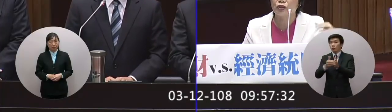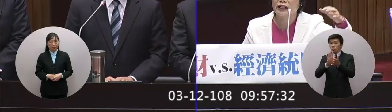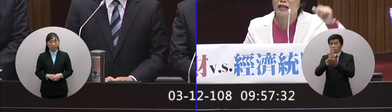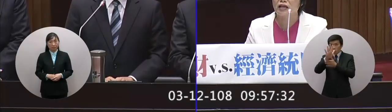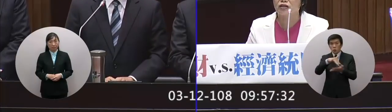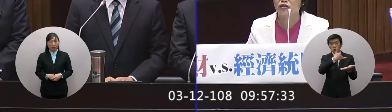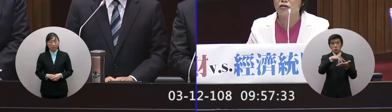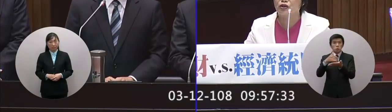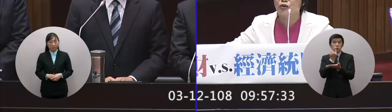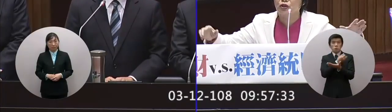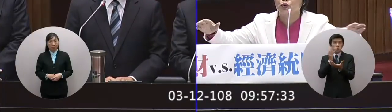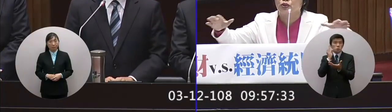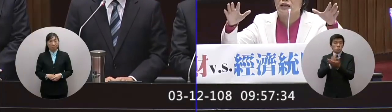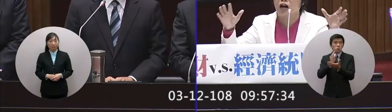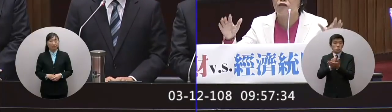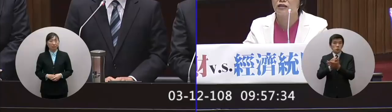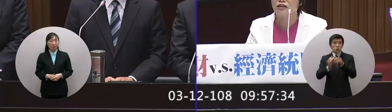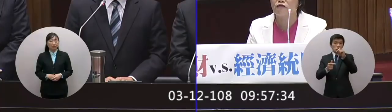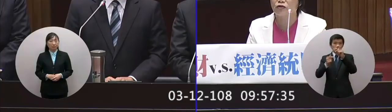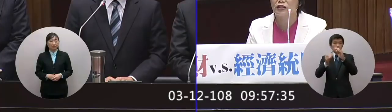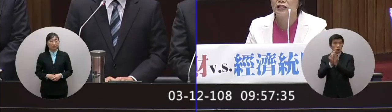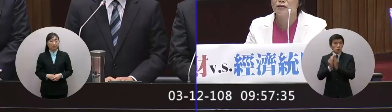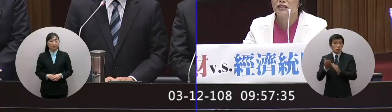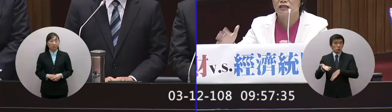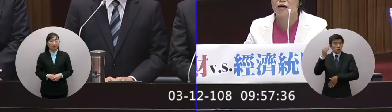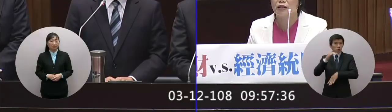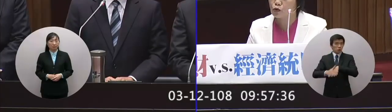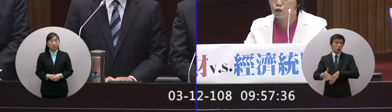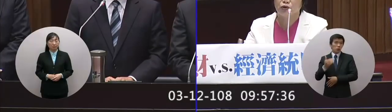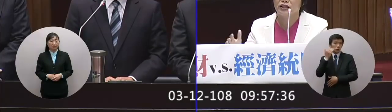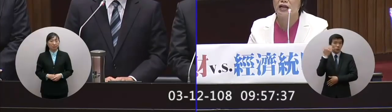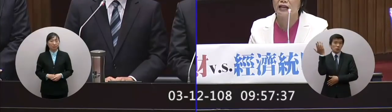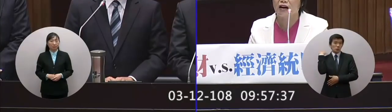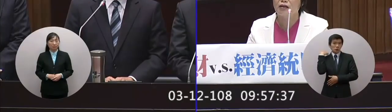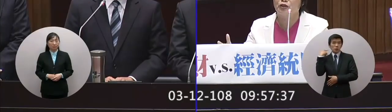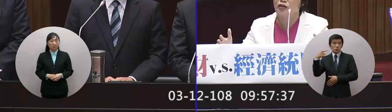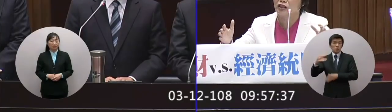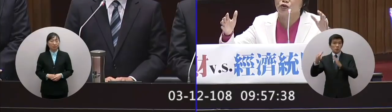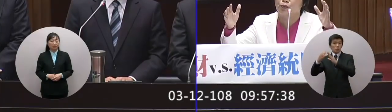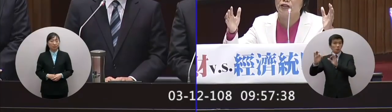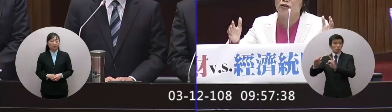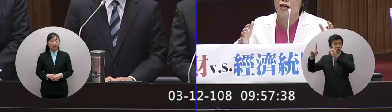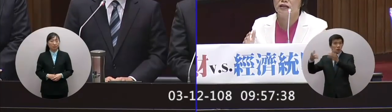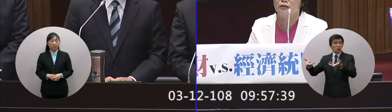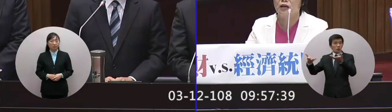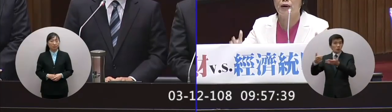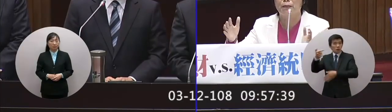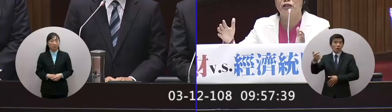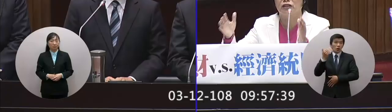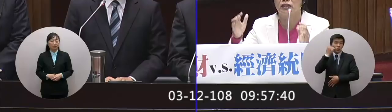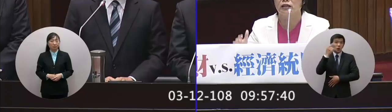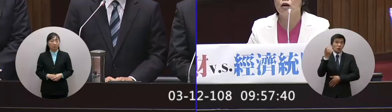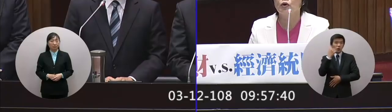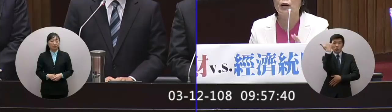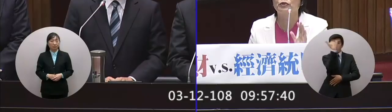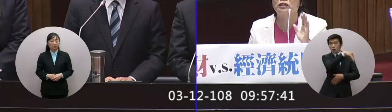啊。过去1-2兆的时候呢，就已经助长炒房的这个风气，起码10兆了。 规个倒来了，啊，唔是一间厝变作一千万